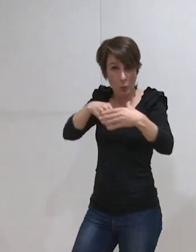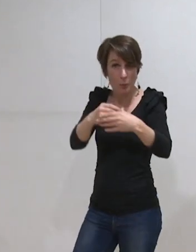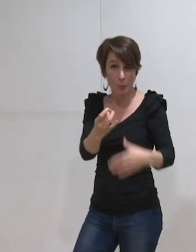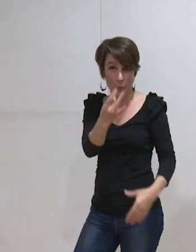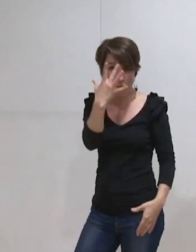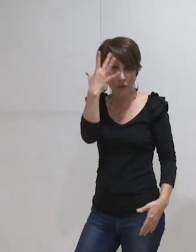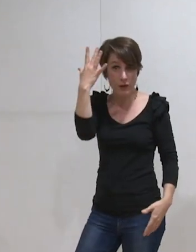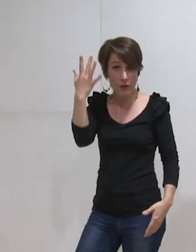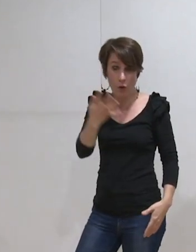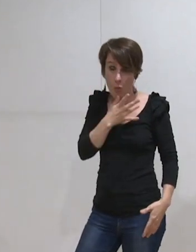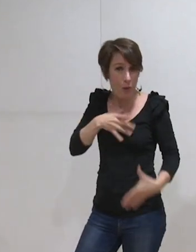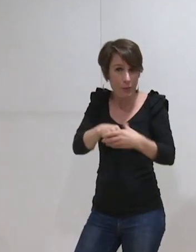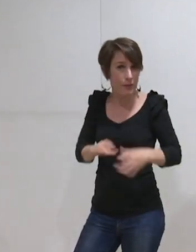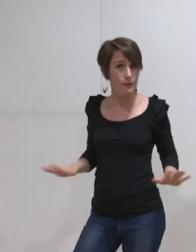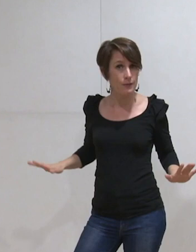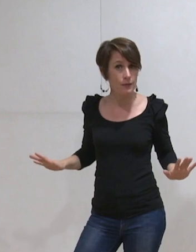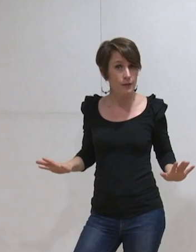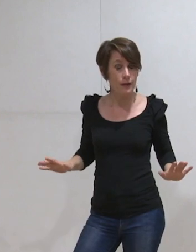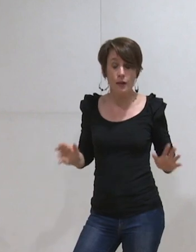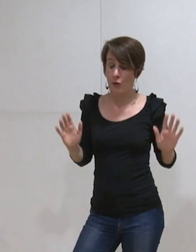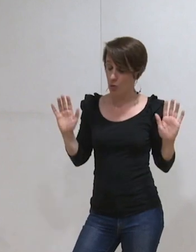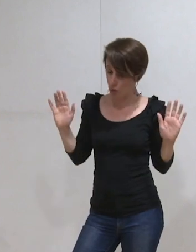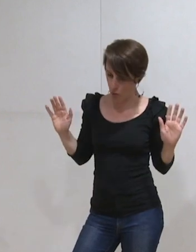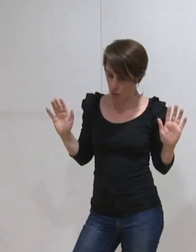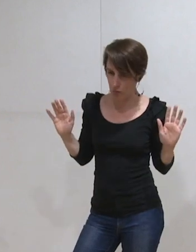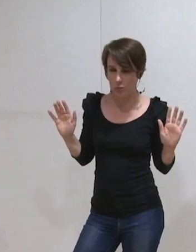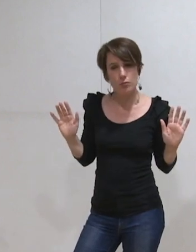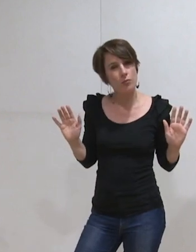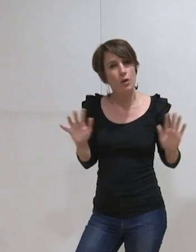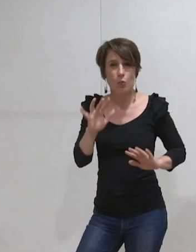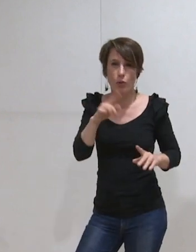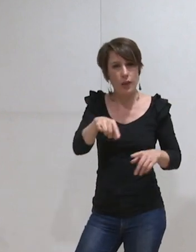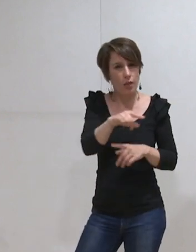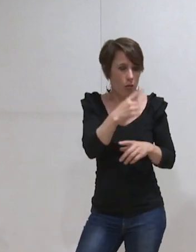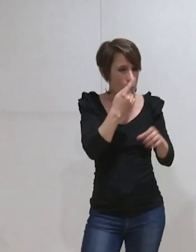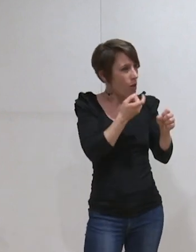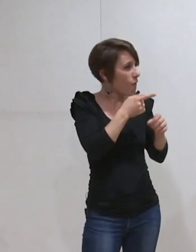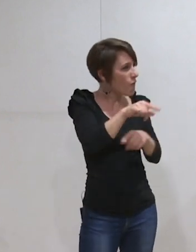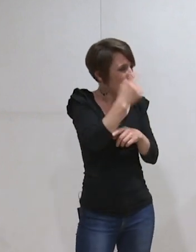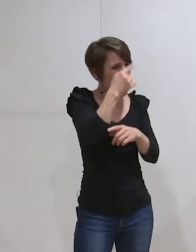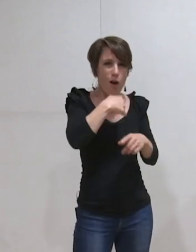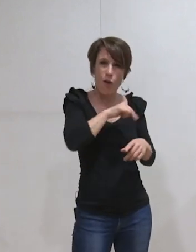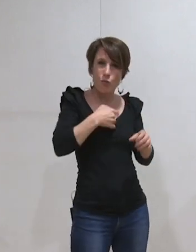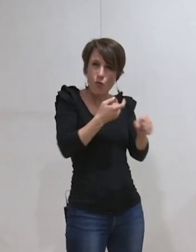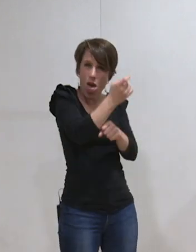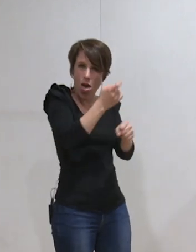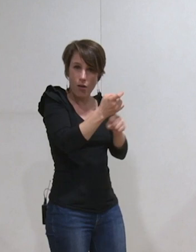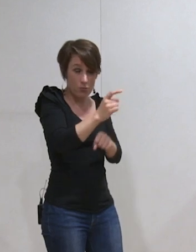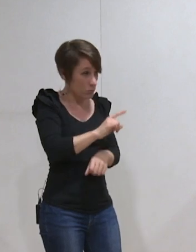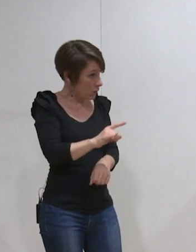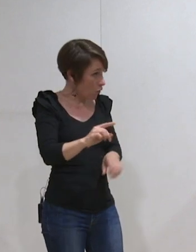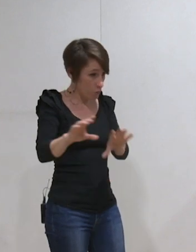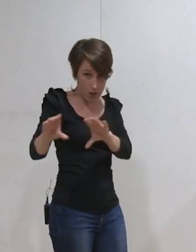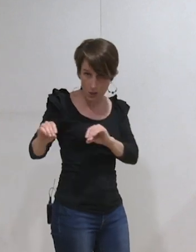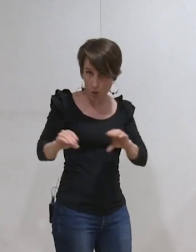donc voyez que cela peut paraître cruel mais c'est en réalité extrêmement concret parce que